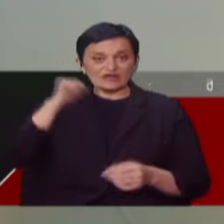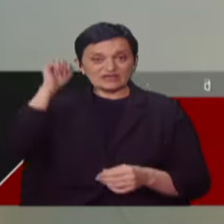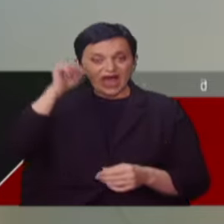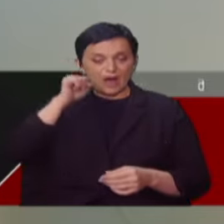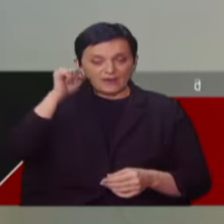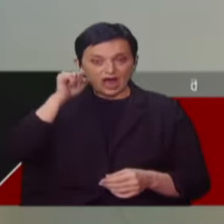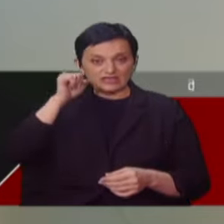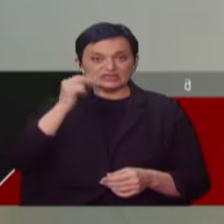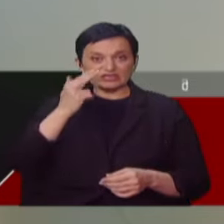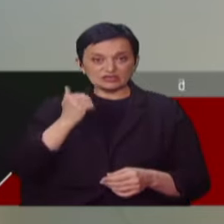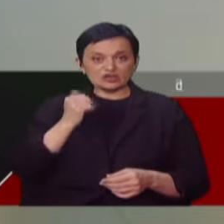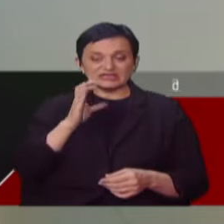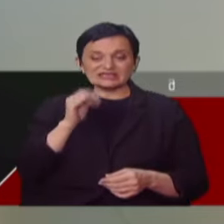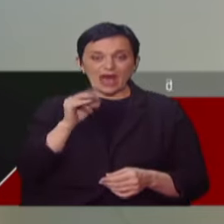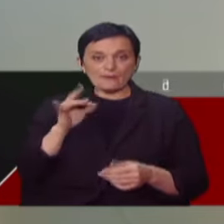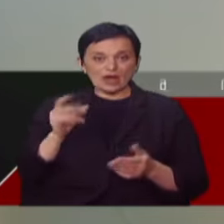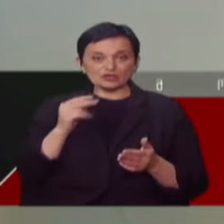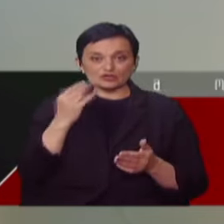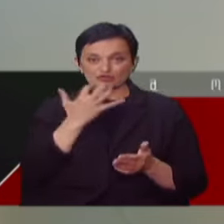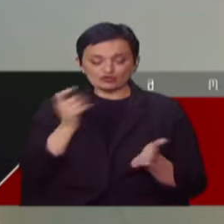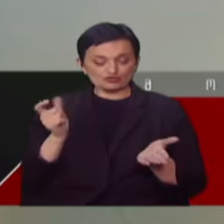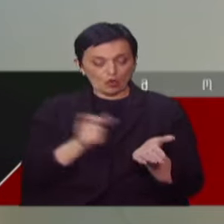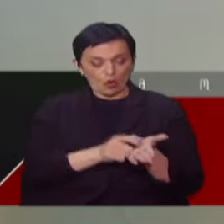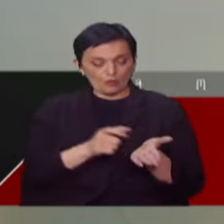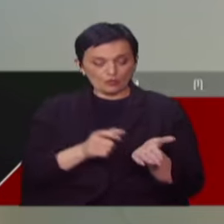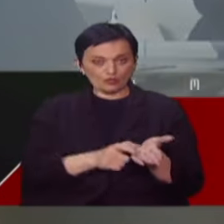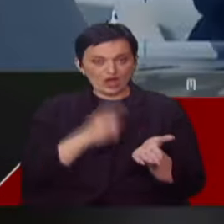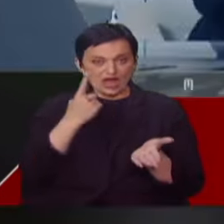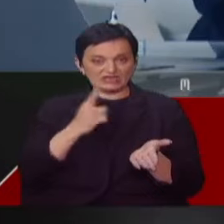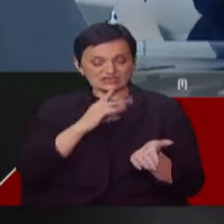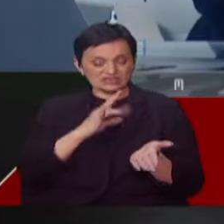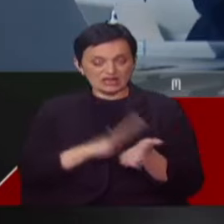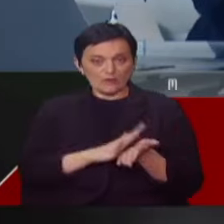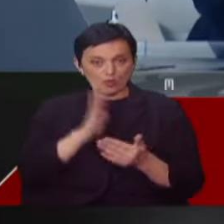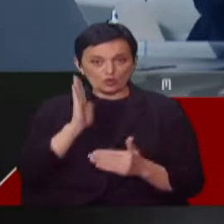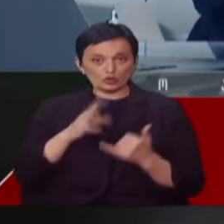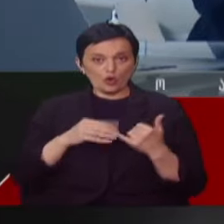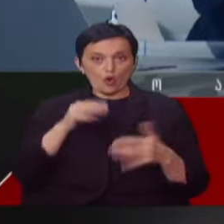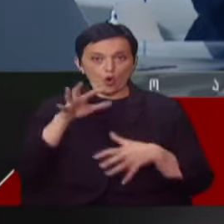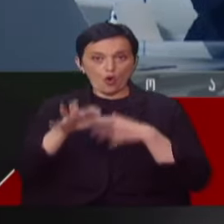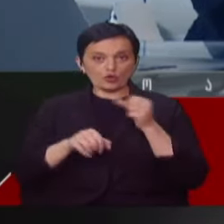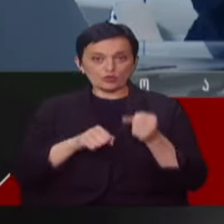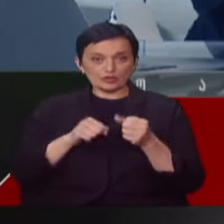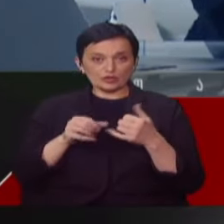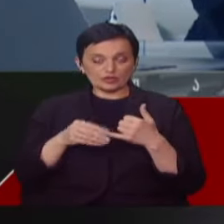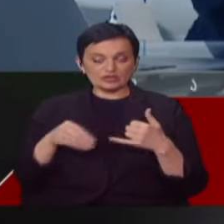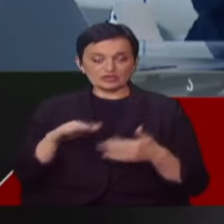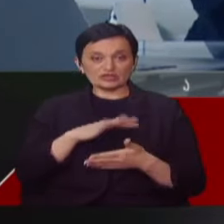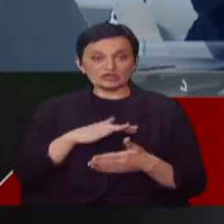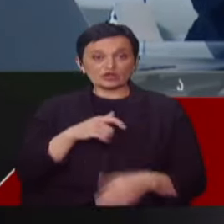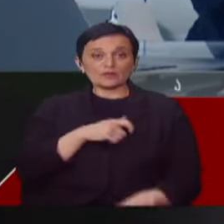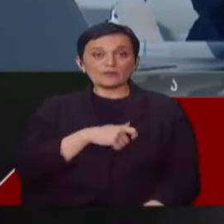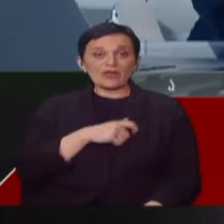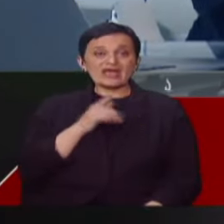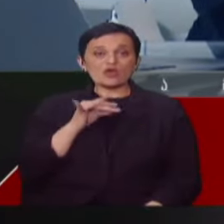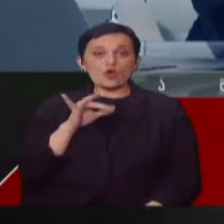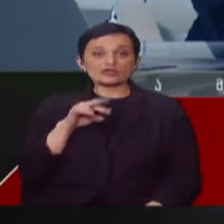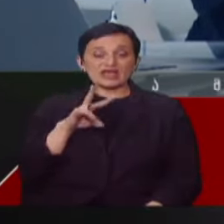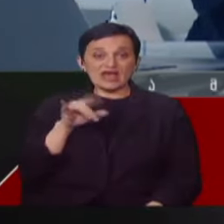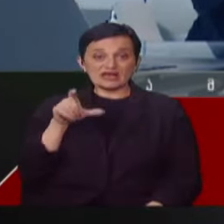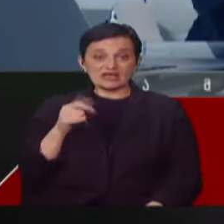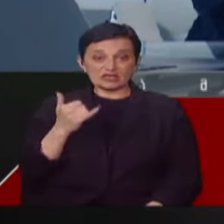და სამაჩაბლო მოხსენიებული იქნება ერთ ხომ სამუდამოდ. ერთი დაზუსტება თქვენი საუბრით, თქვენ ყოფილ კოლეგა დეპუტატ ლევან იოსელიანზე,